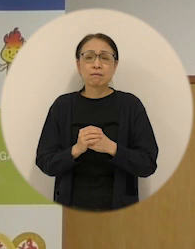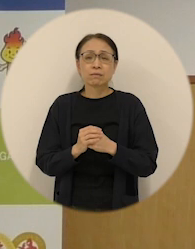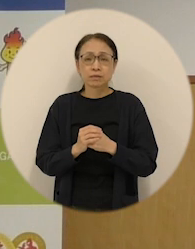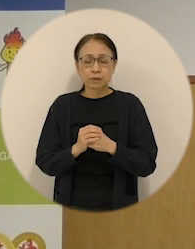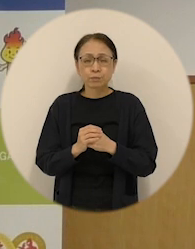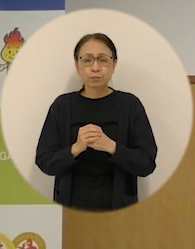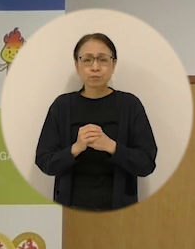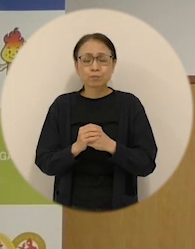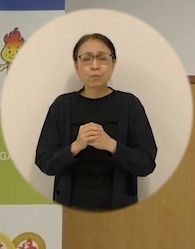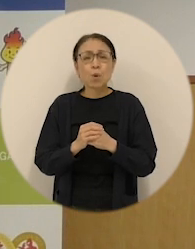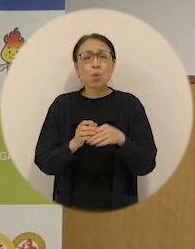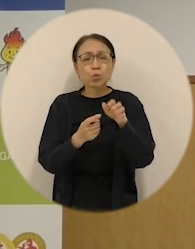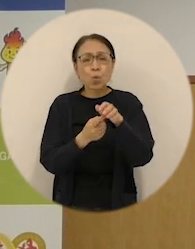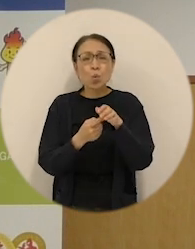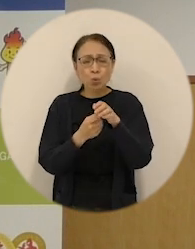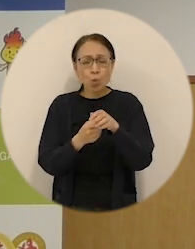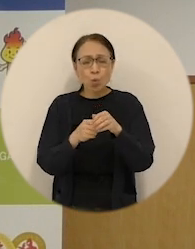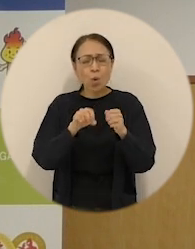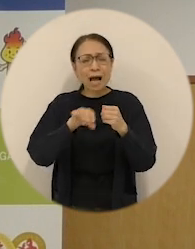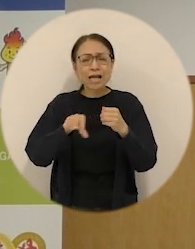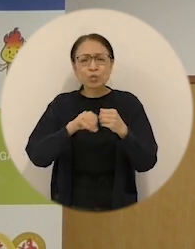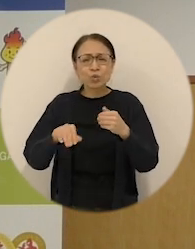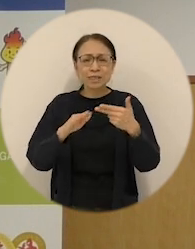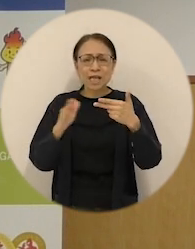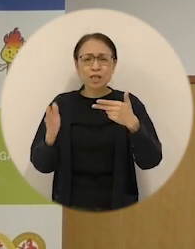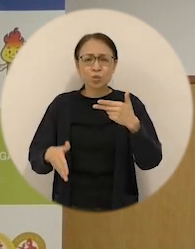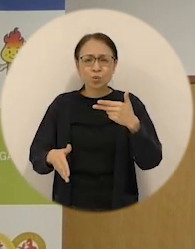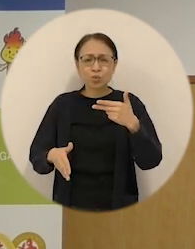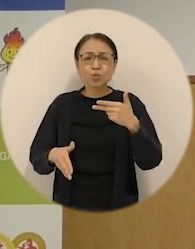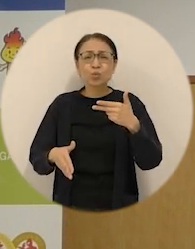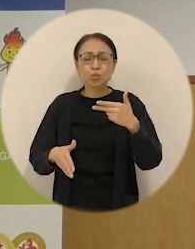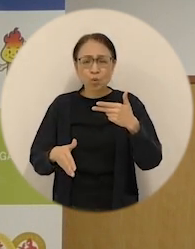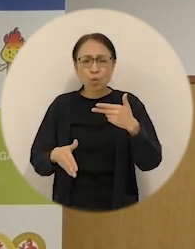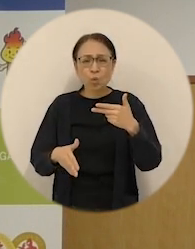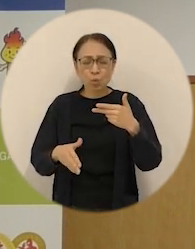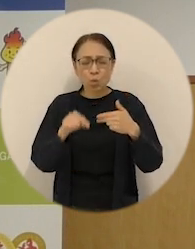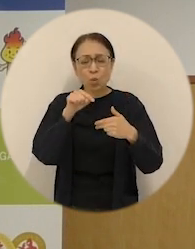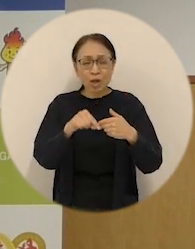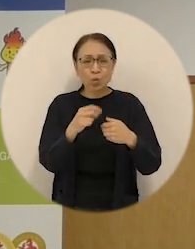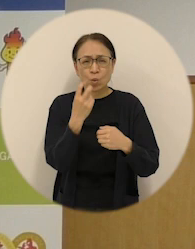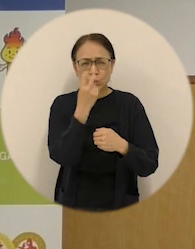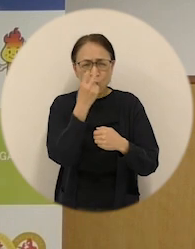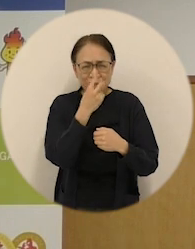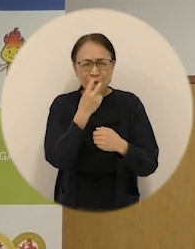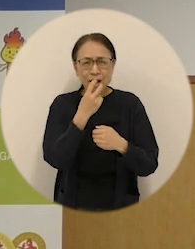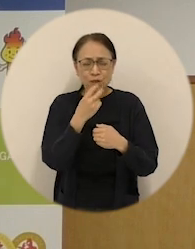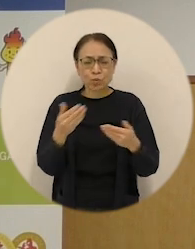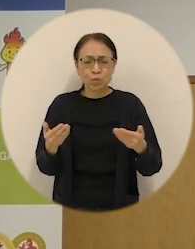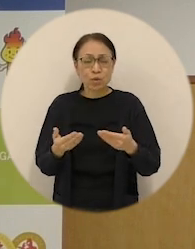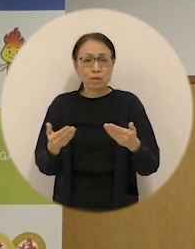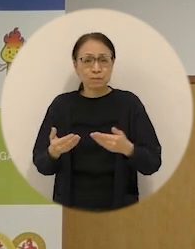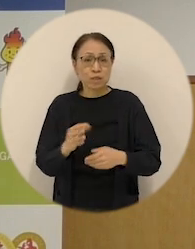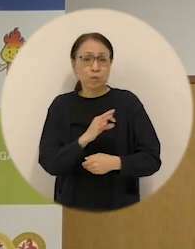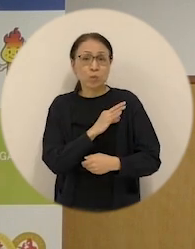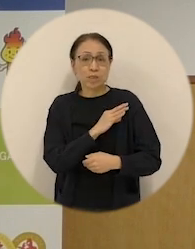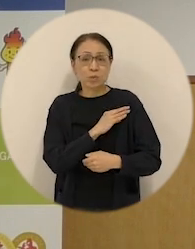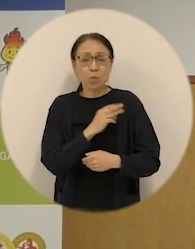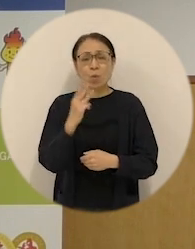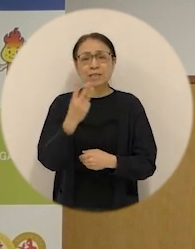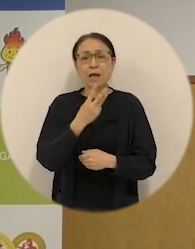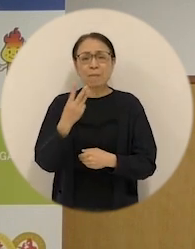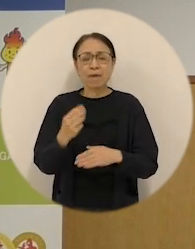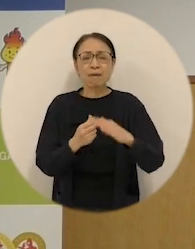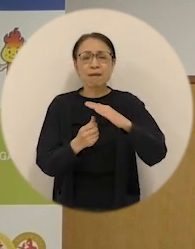における農業集落排水施設の管路被災調査等に従事する職員を3名派遣